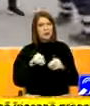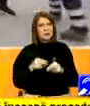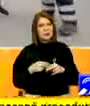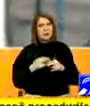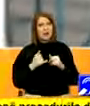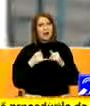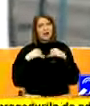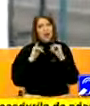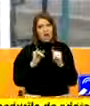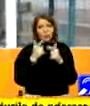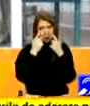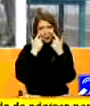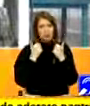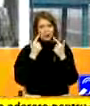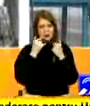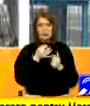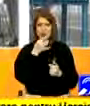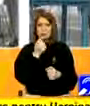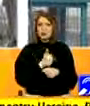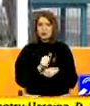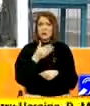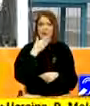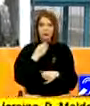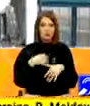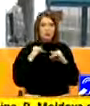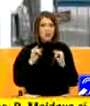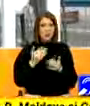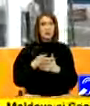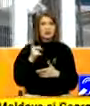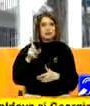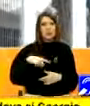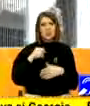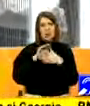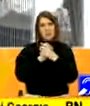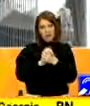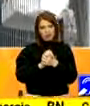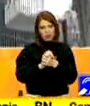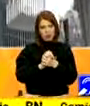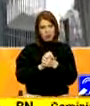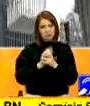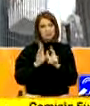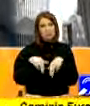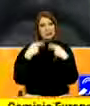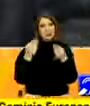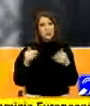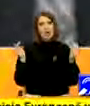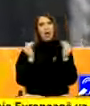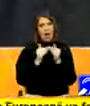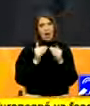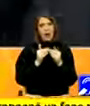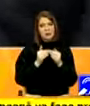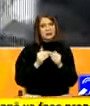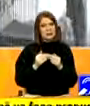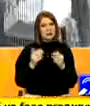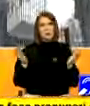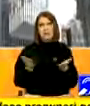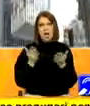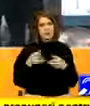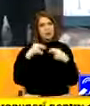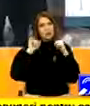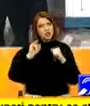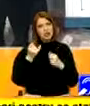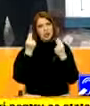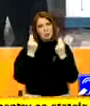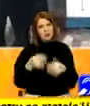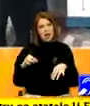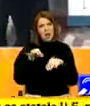cu ochii în lacrimi și spun că cel mai frumos cadou pentru ele ar fi pacea și să se întoarcă acasă cât mai curând și cu bine la